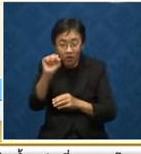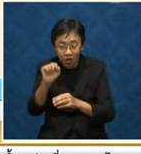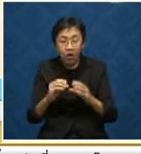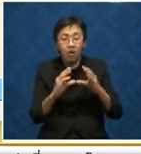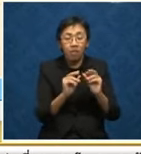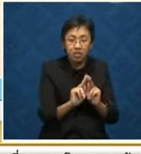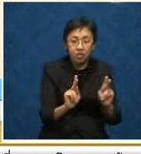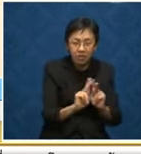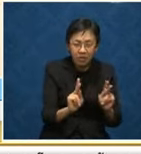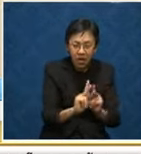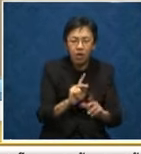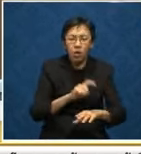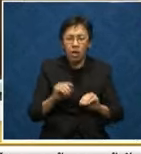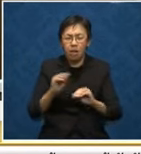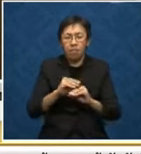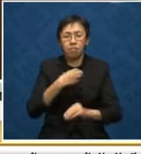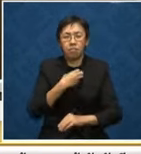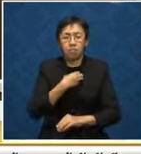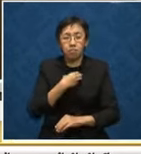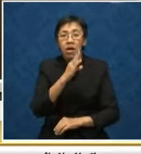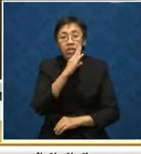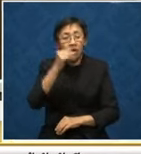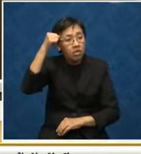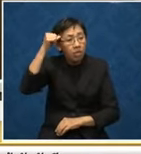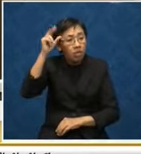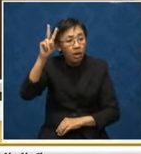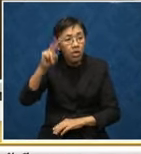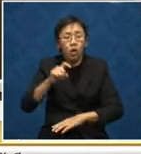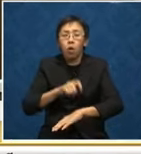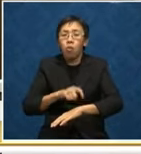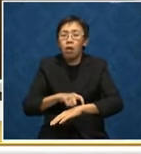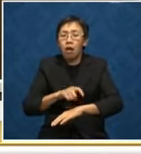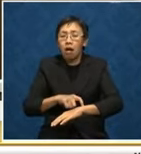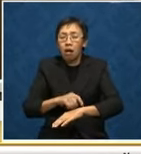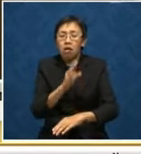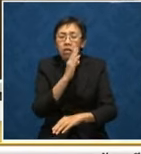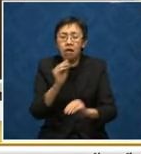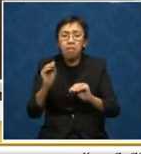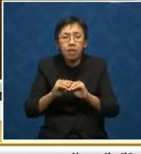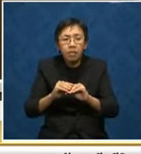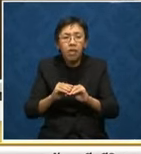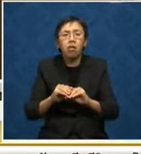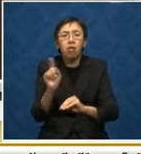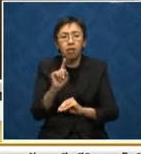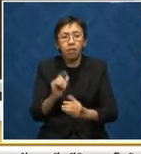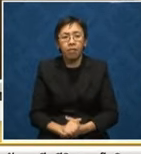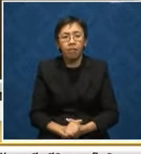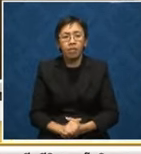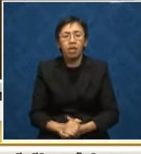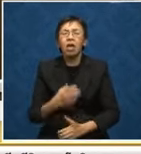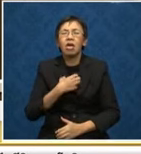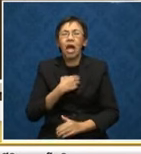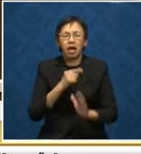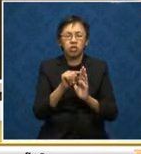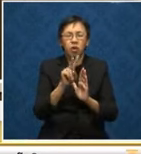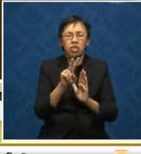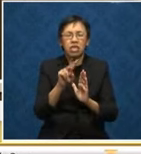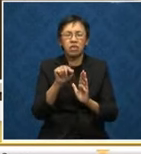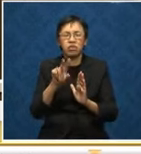ของการประชุมในเรื่องของเวลาของวันนะครับส่วนเวลานั้นถ้าเราเพิ่มเวลาควรจะเพิ่มเวลาไป3นาทีนะ